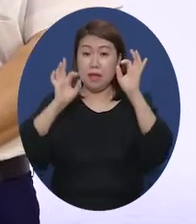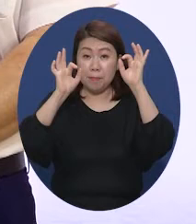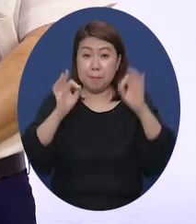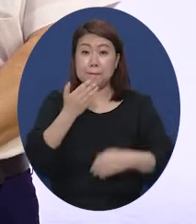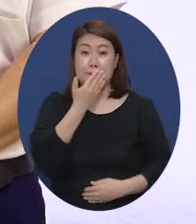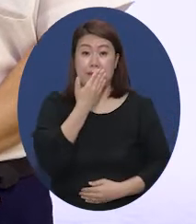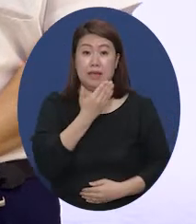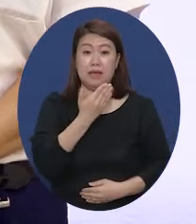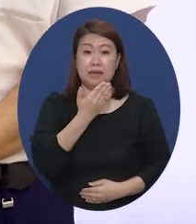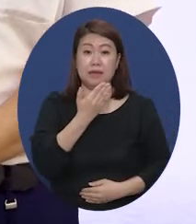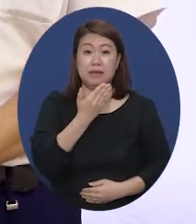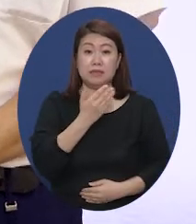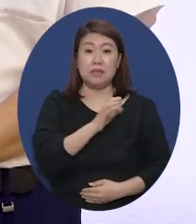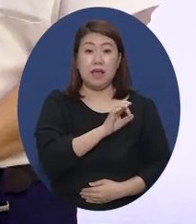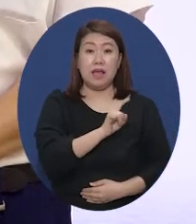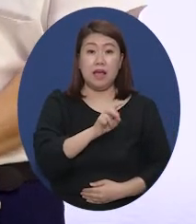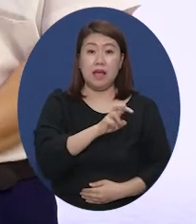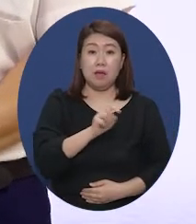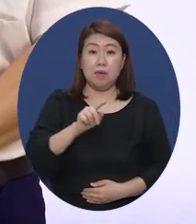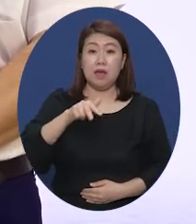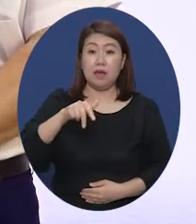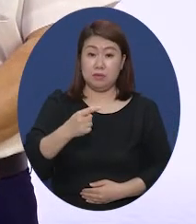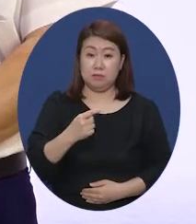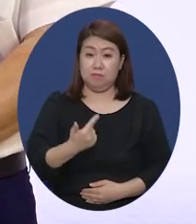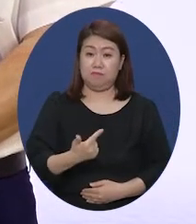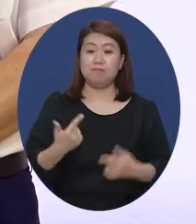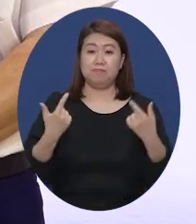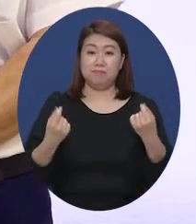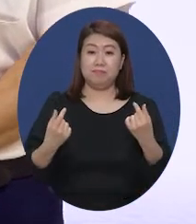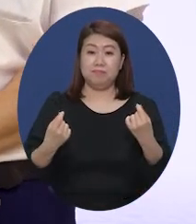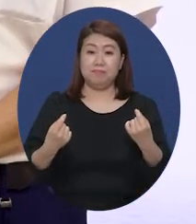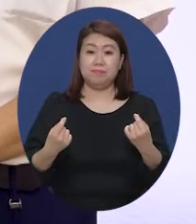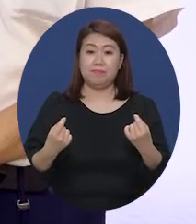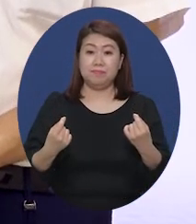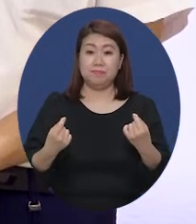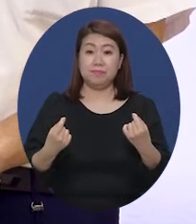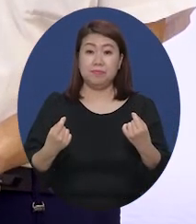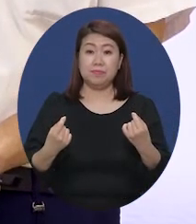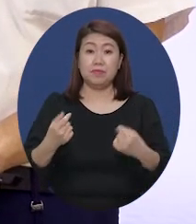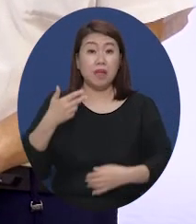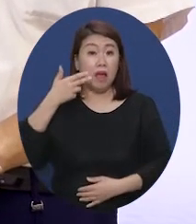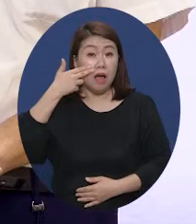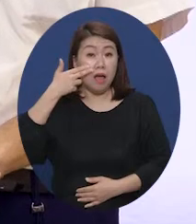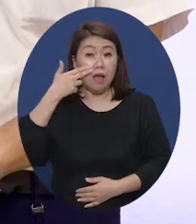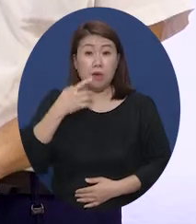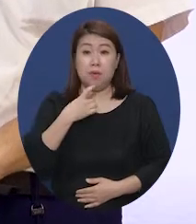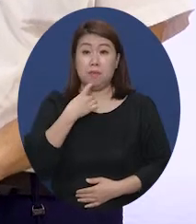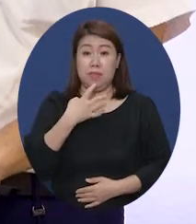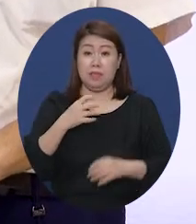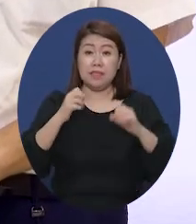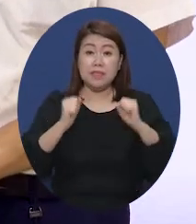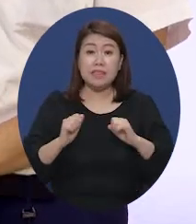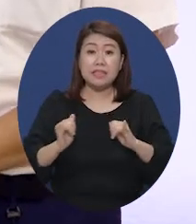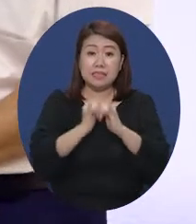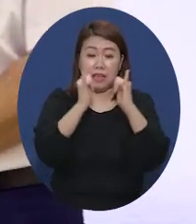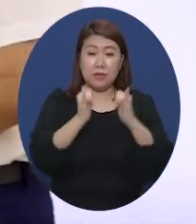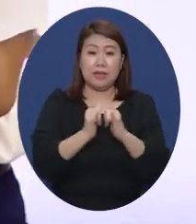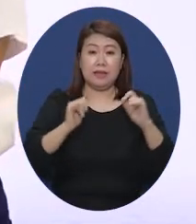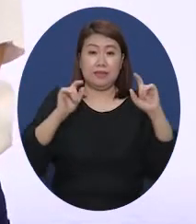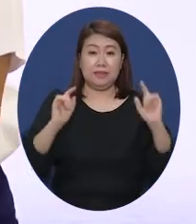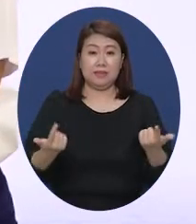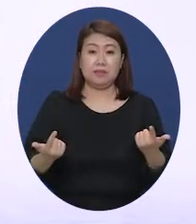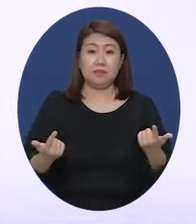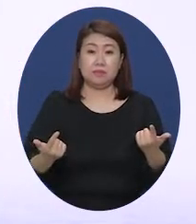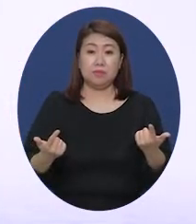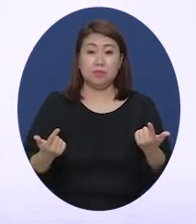수가 있습니다. 아마존 또한 그런 모습을 볼 수 있다는 거죠. 그 인디언만 있는 사회가 아니라는 것입니다. 제가 얘기하고